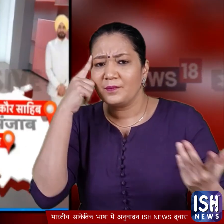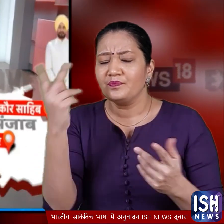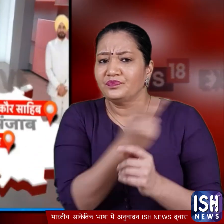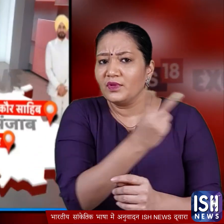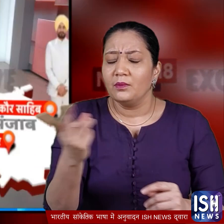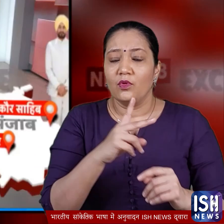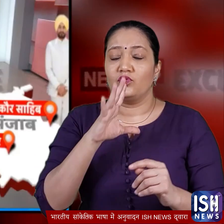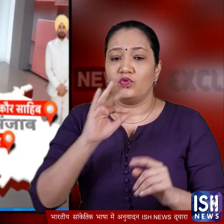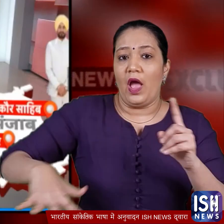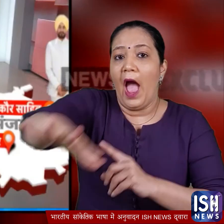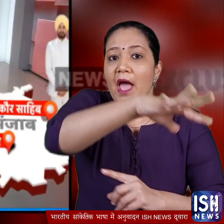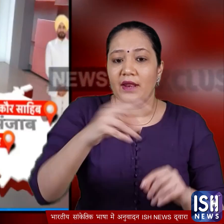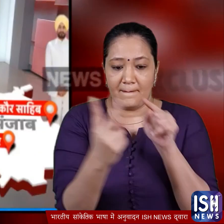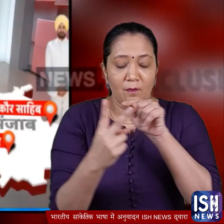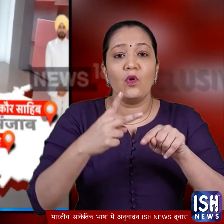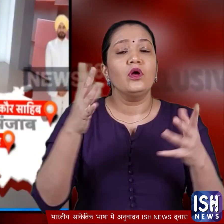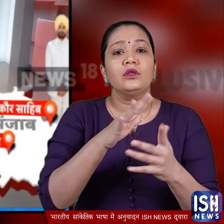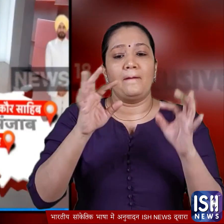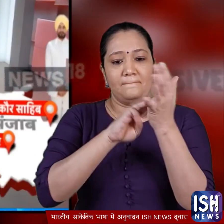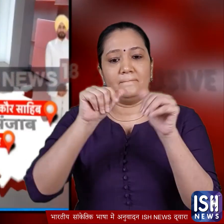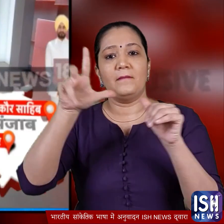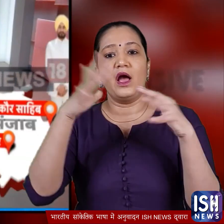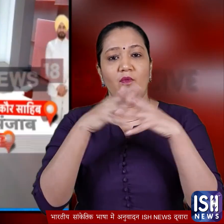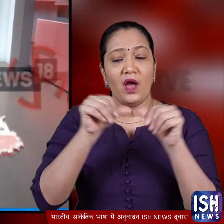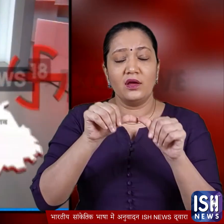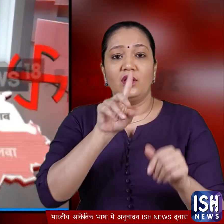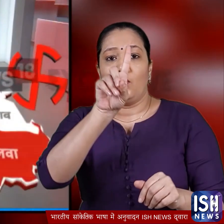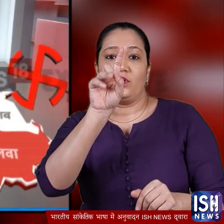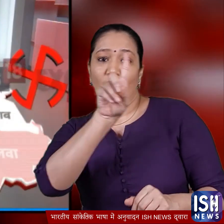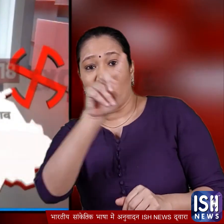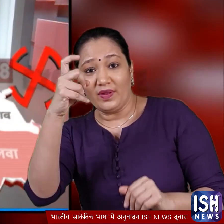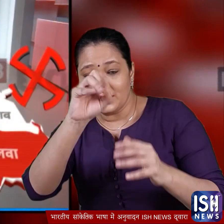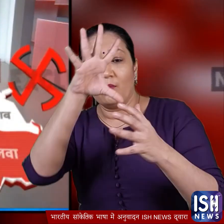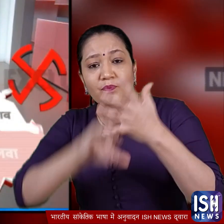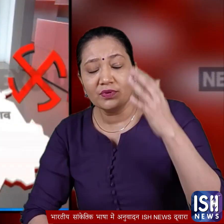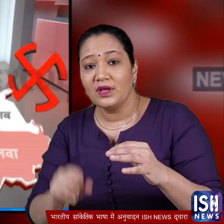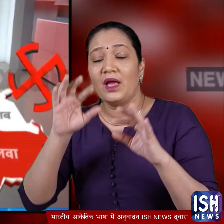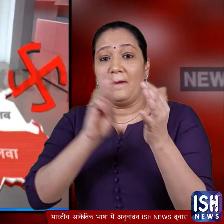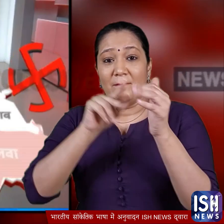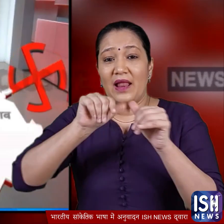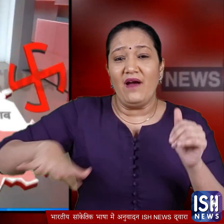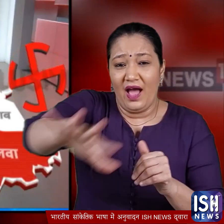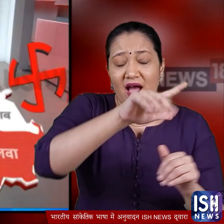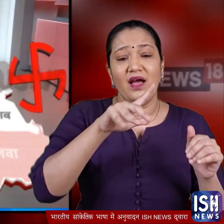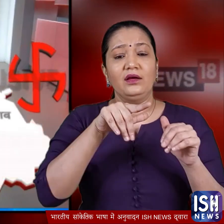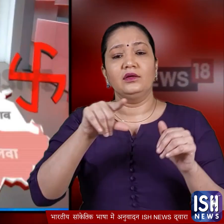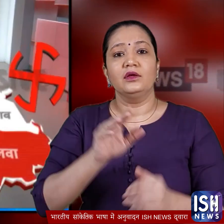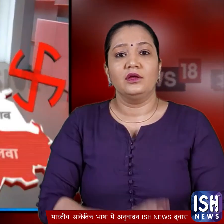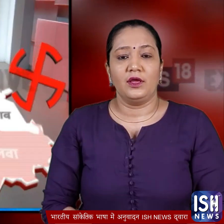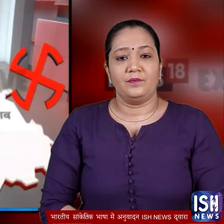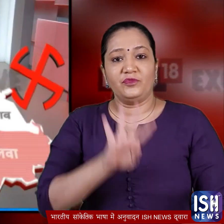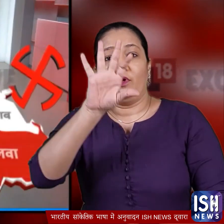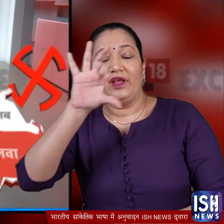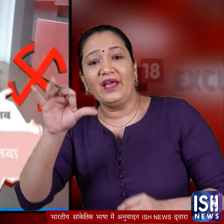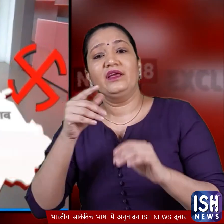बात यह है कि ये दोनों सीटें पंजाब के मालवा क्षेत्र में आती हैं और पंजाब की कुल 117 विधानसभा सीटों में अकेले मालवा क्षेत्र से